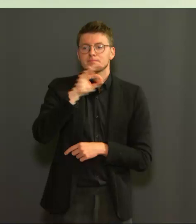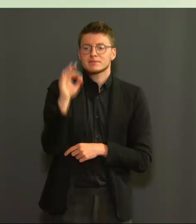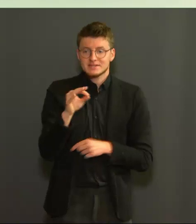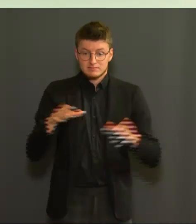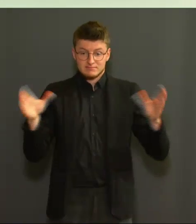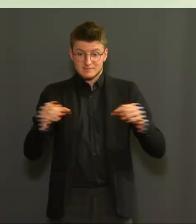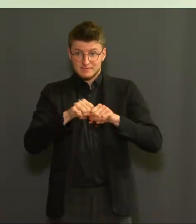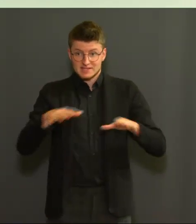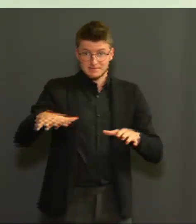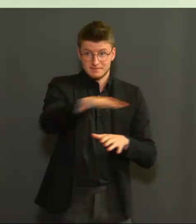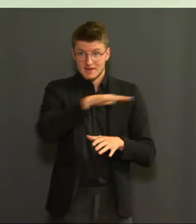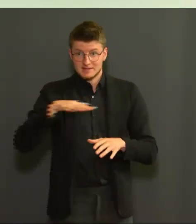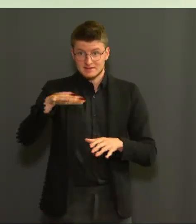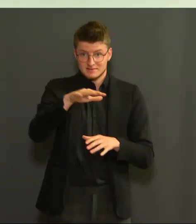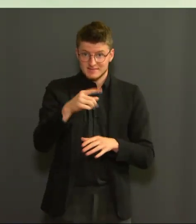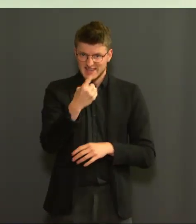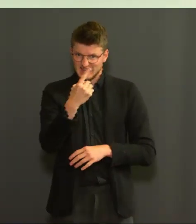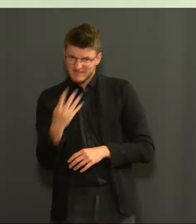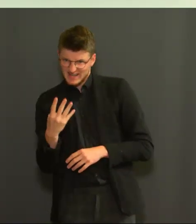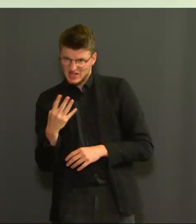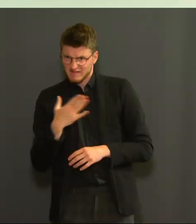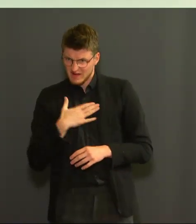tegenover 16% in de week ervoor.